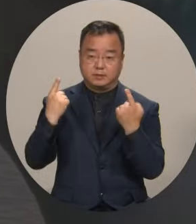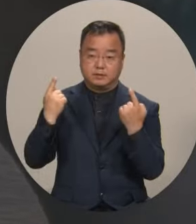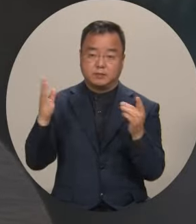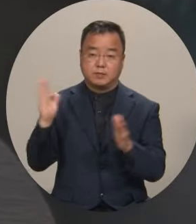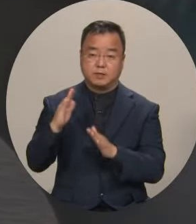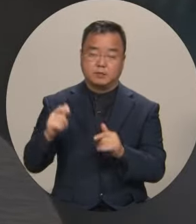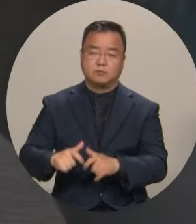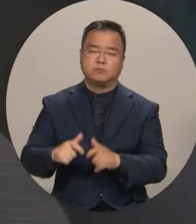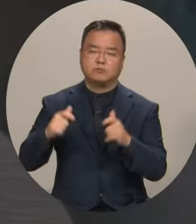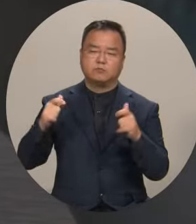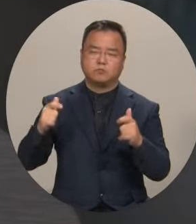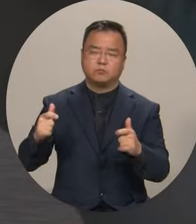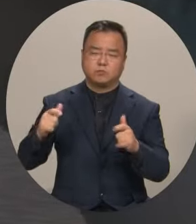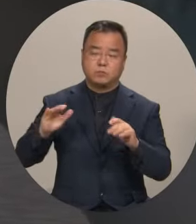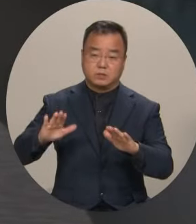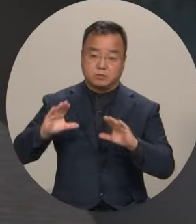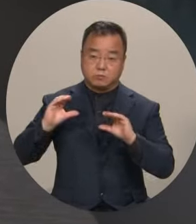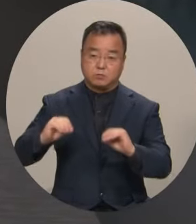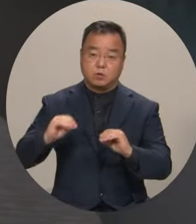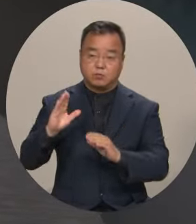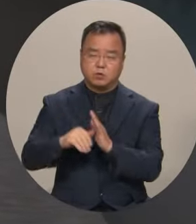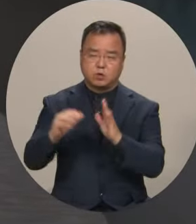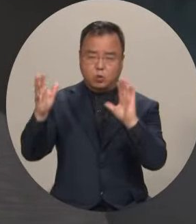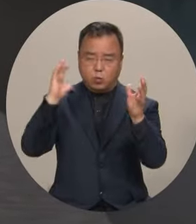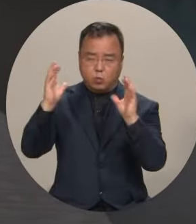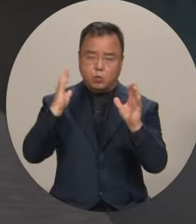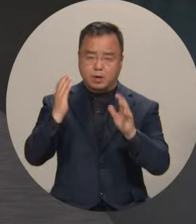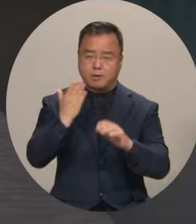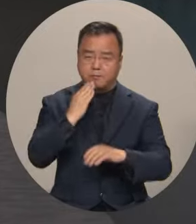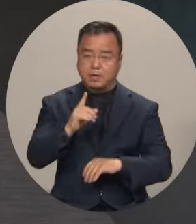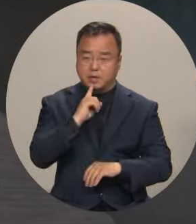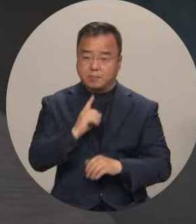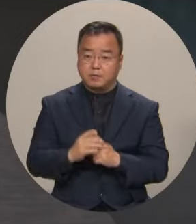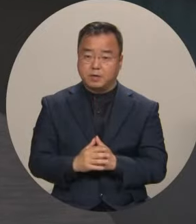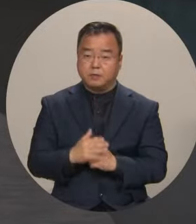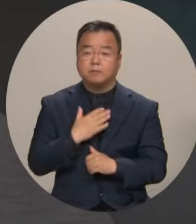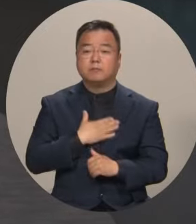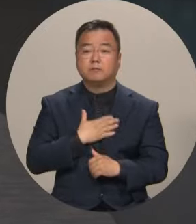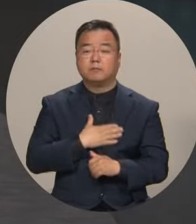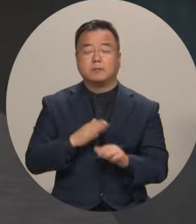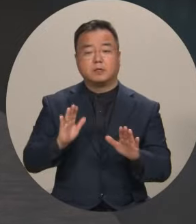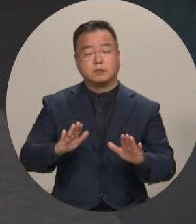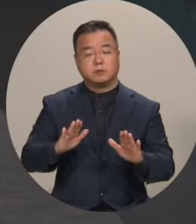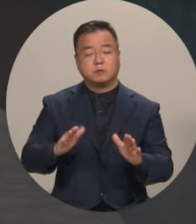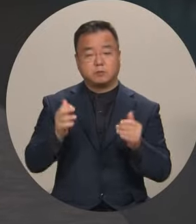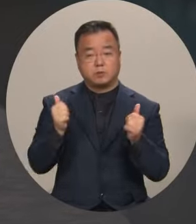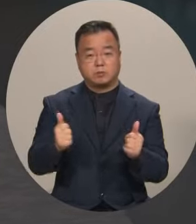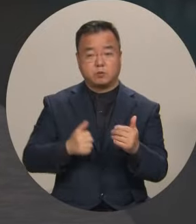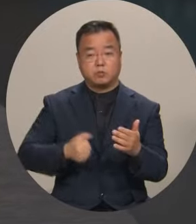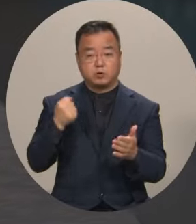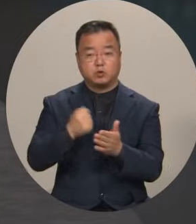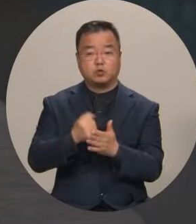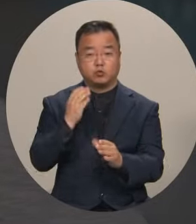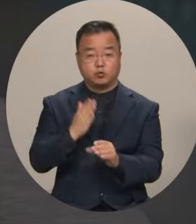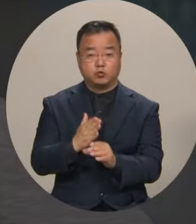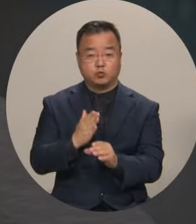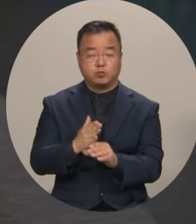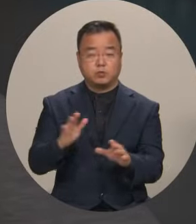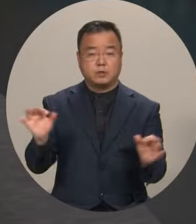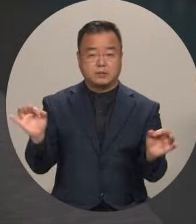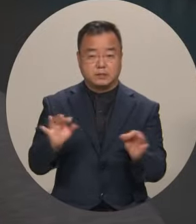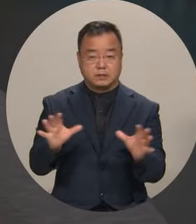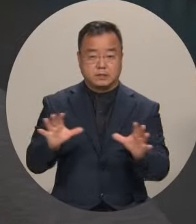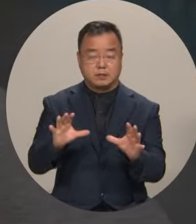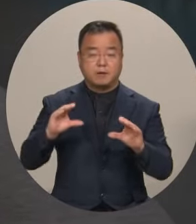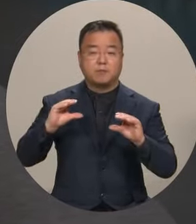멈추면 너무나 혼란이 크다 이런 취지의 판단이었던 거 같습니다 자 어쨌든이 법원의 판단이 나온만큼이 장시 중단이